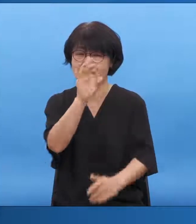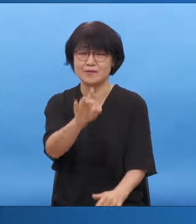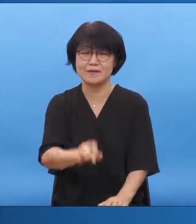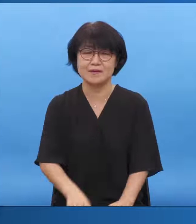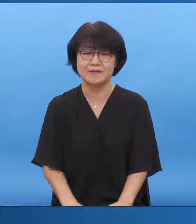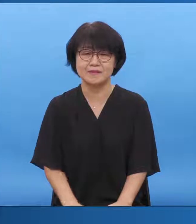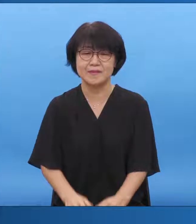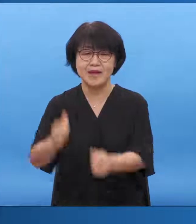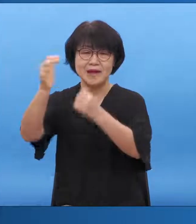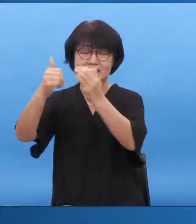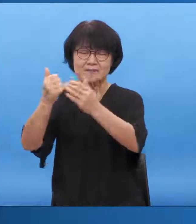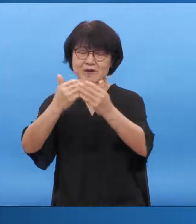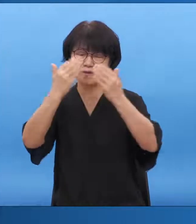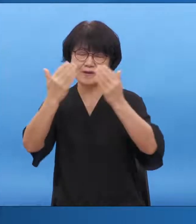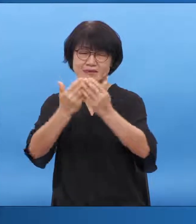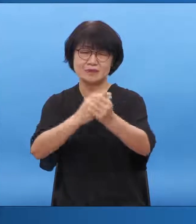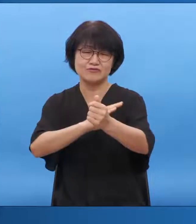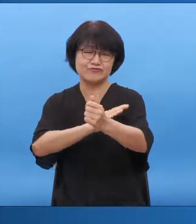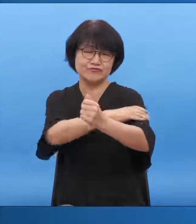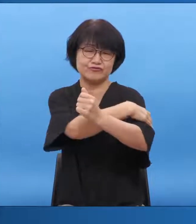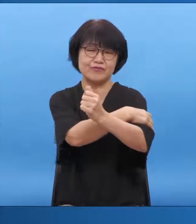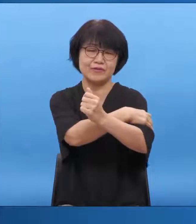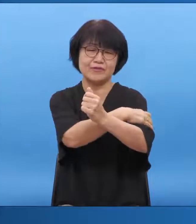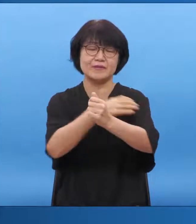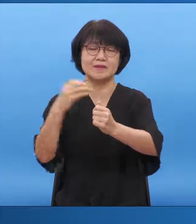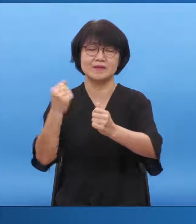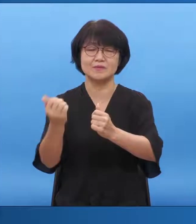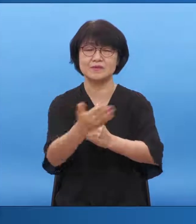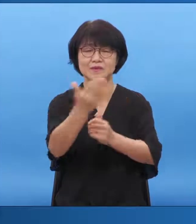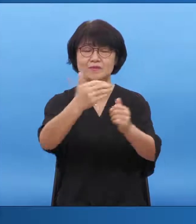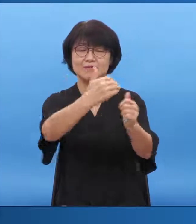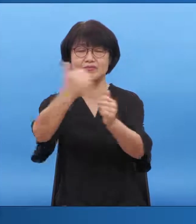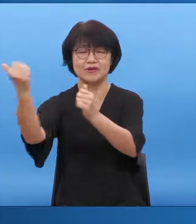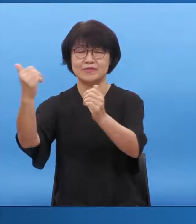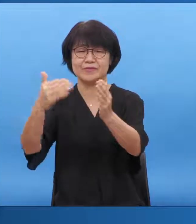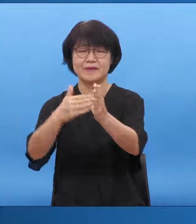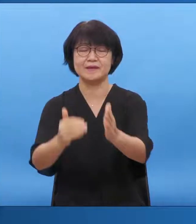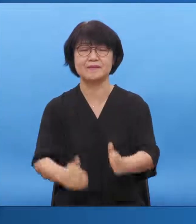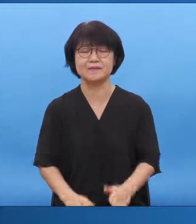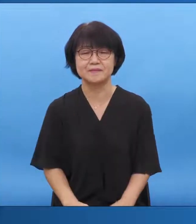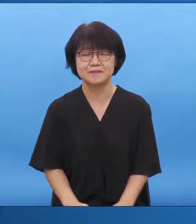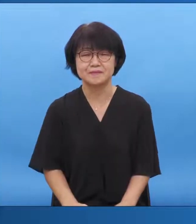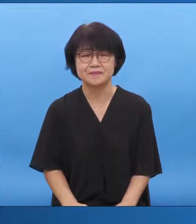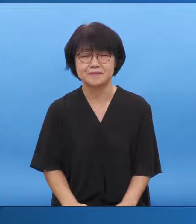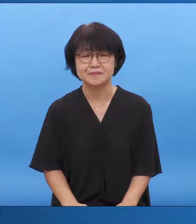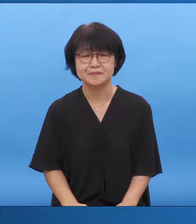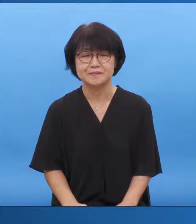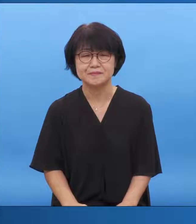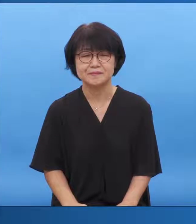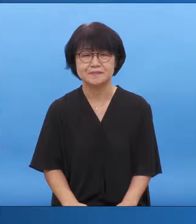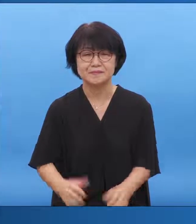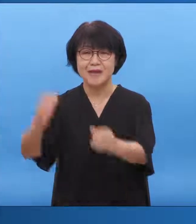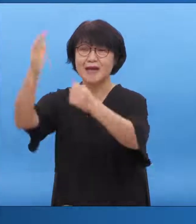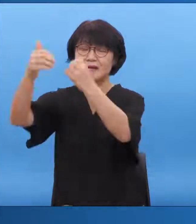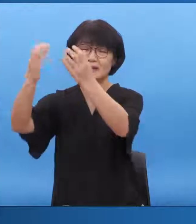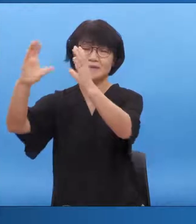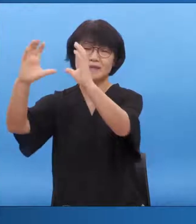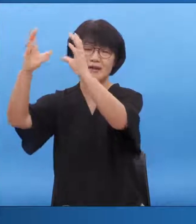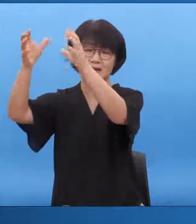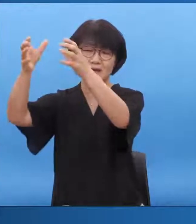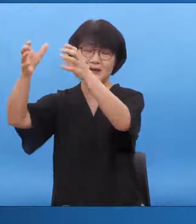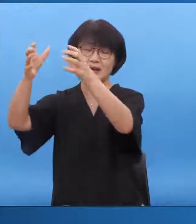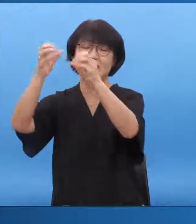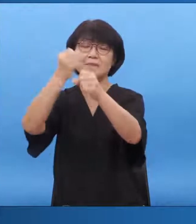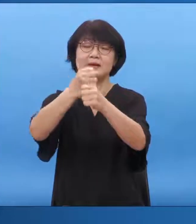그래서 하나님이 절대 주권을 가지고 일어나는 것입니다. 이 하나님의 나라